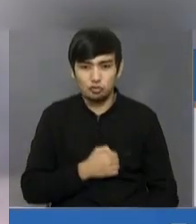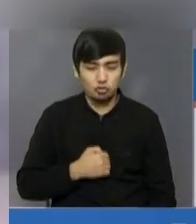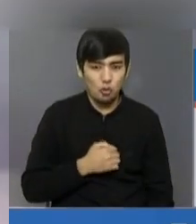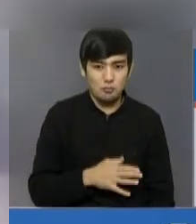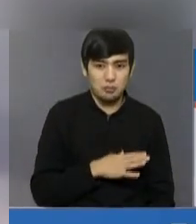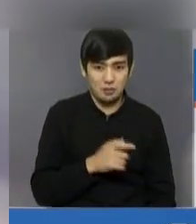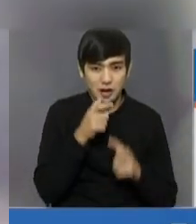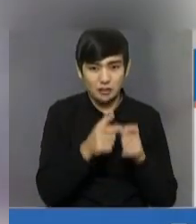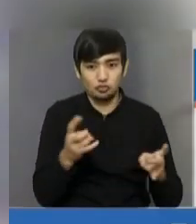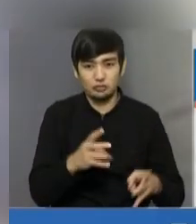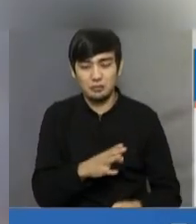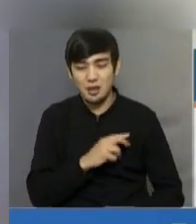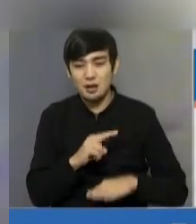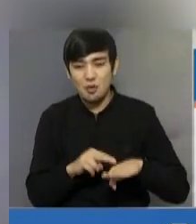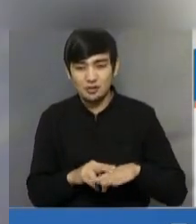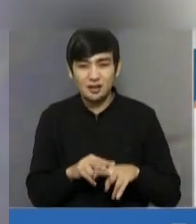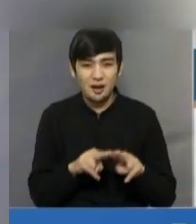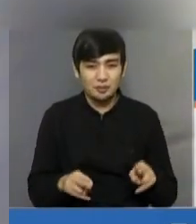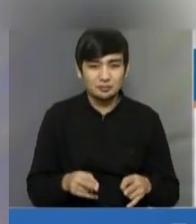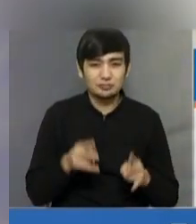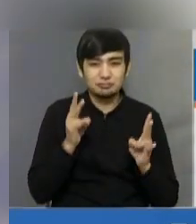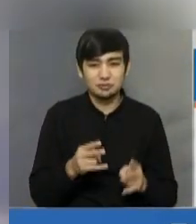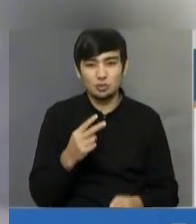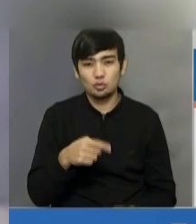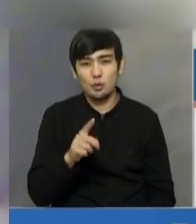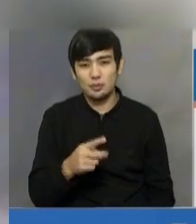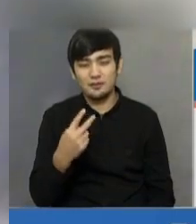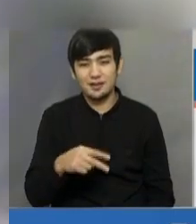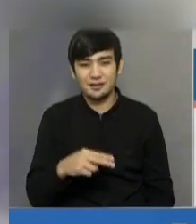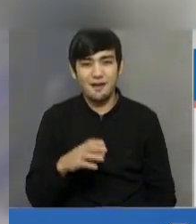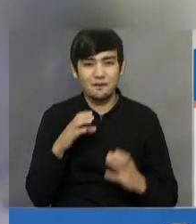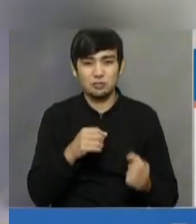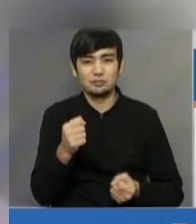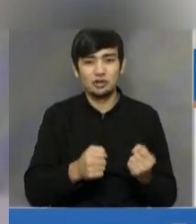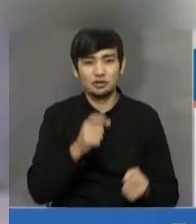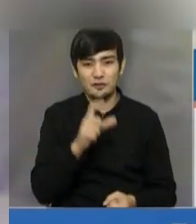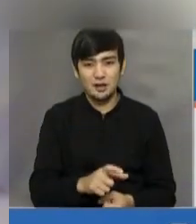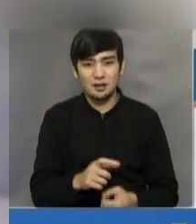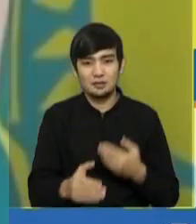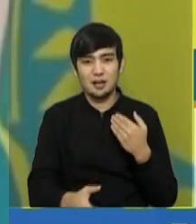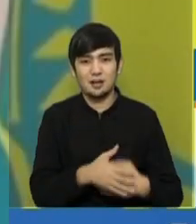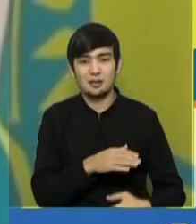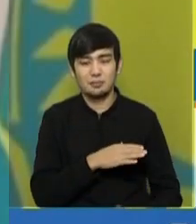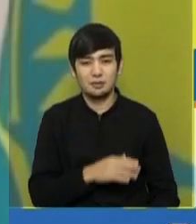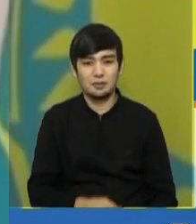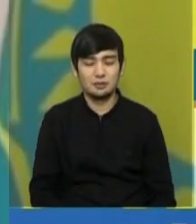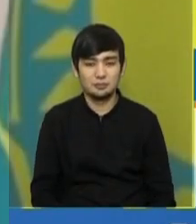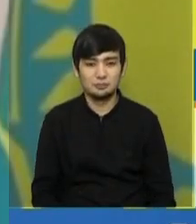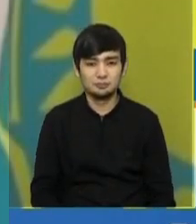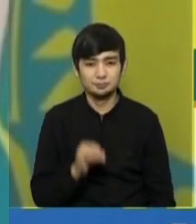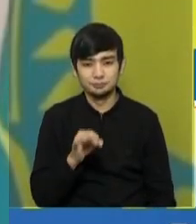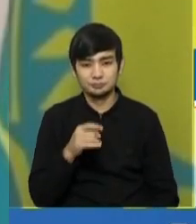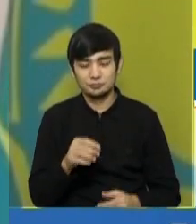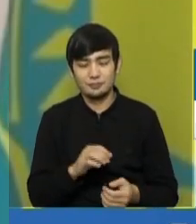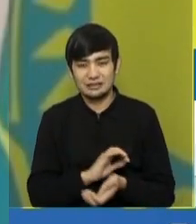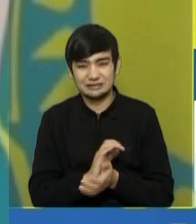Осы жағдайдан кейін полиция оқыс жағдайға жол берген нөмірі 20-шы бағыттағы автобус жүргізушісін жазалағанын айтады. Тасмалдаун ережесін